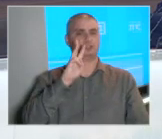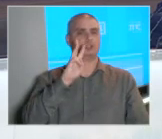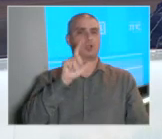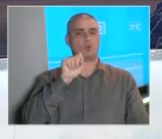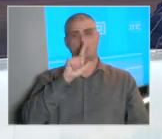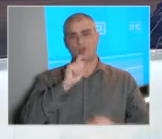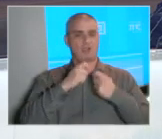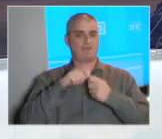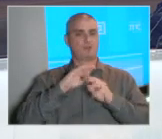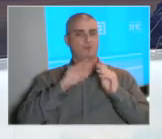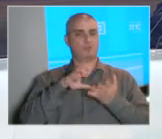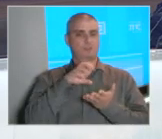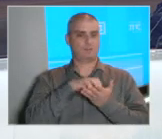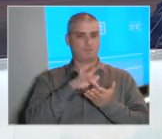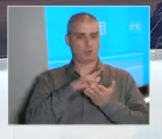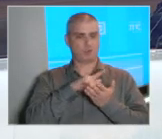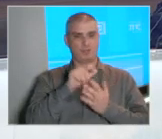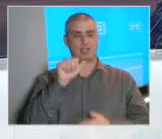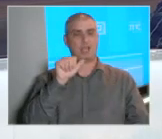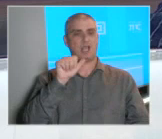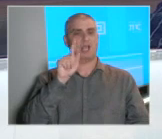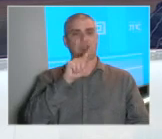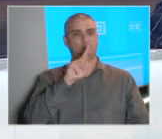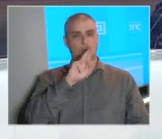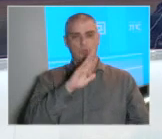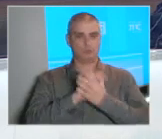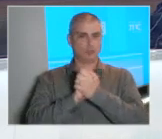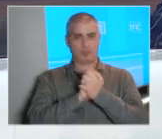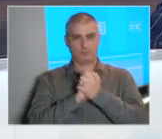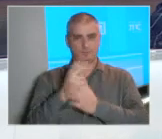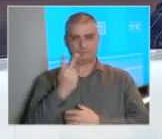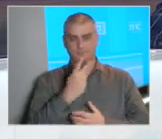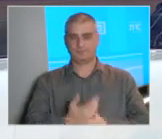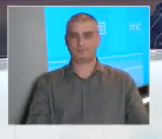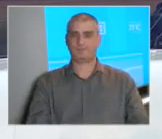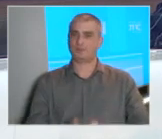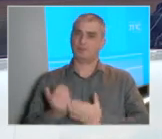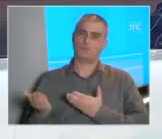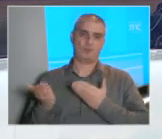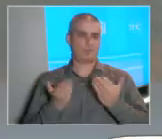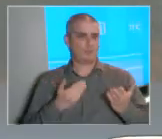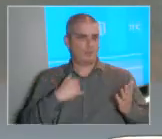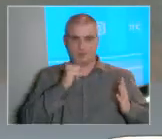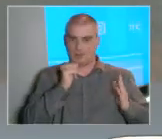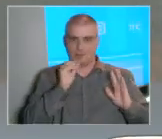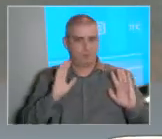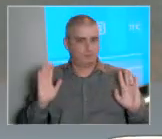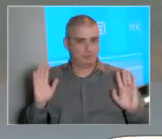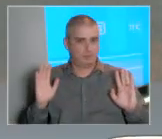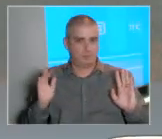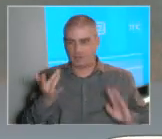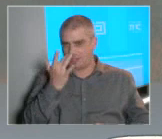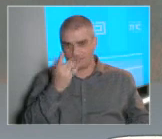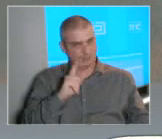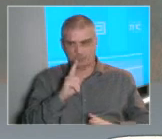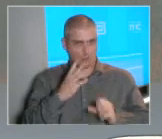חברת מועצה מקומית באזור. שלום לשתיכן. שלום מזל. ברוכות הבאות. אני לא רוצה לבאס,